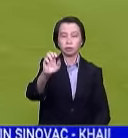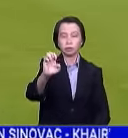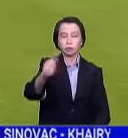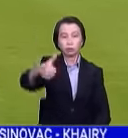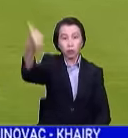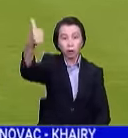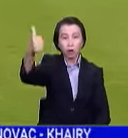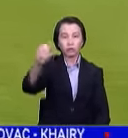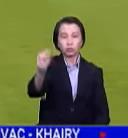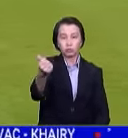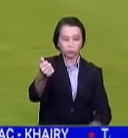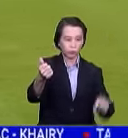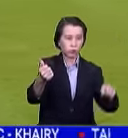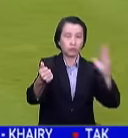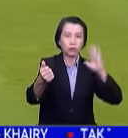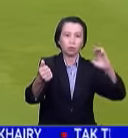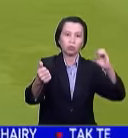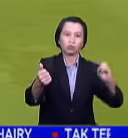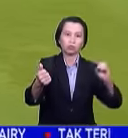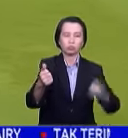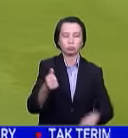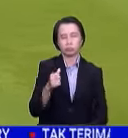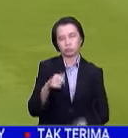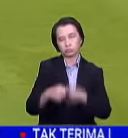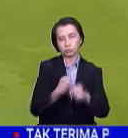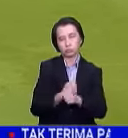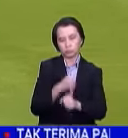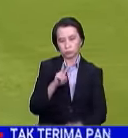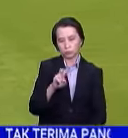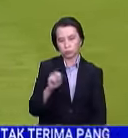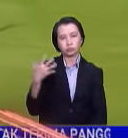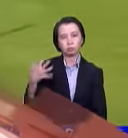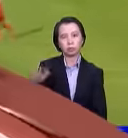pada September 2015.